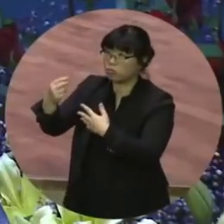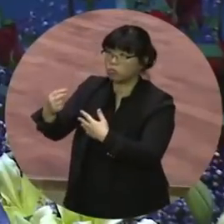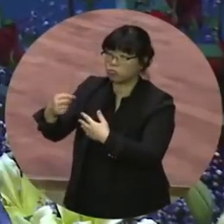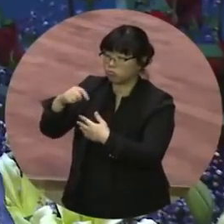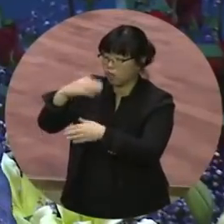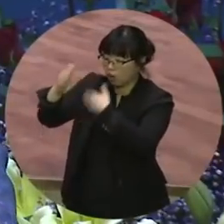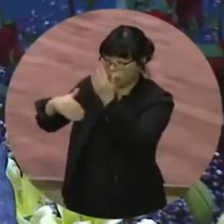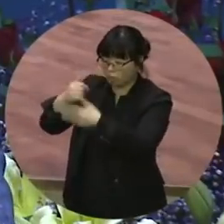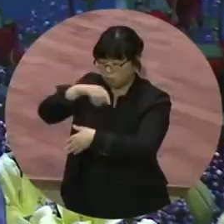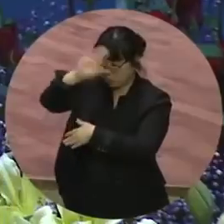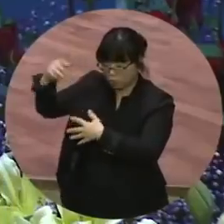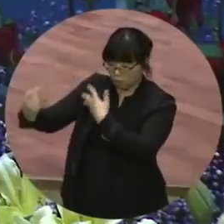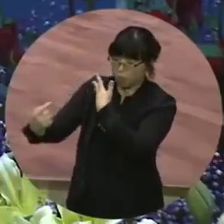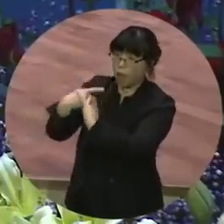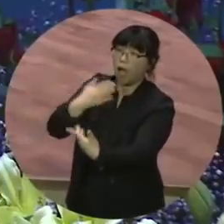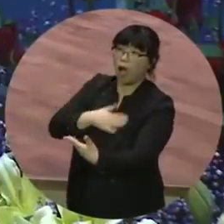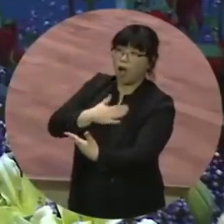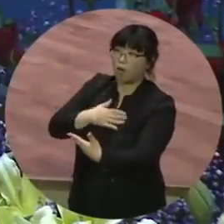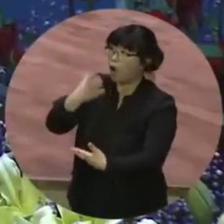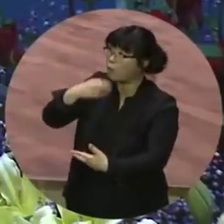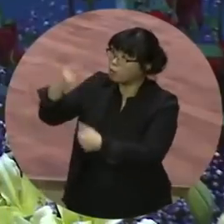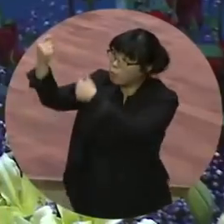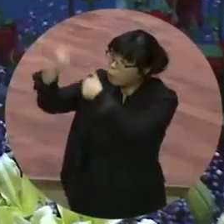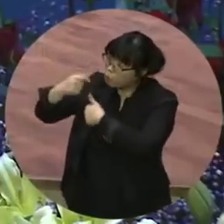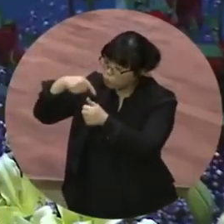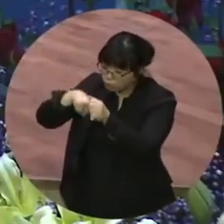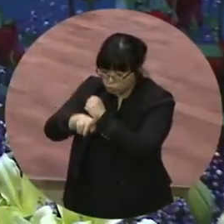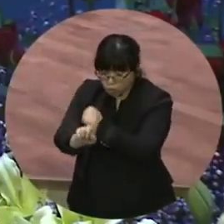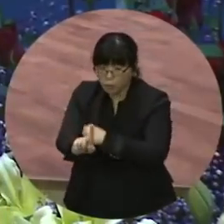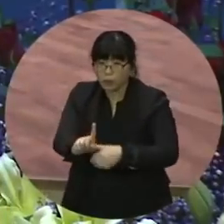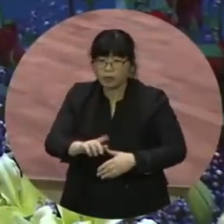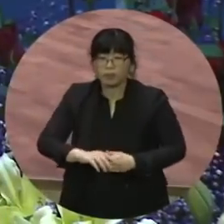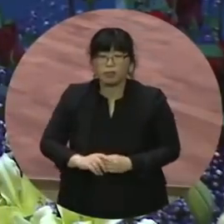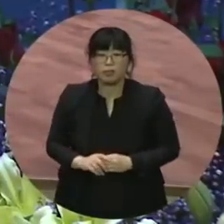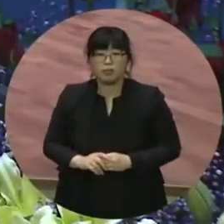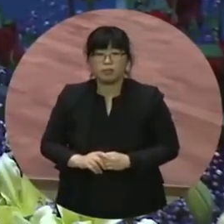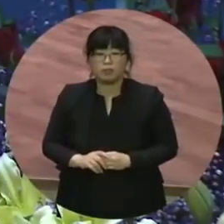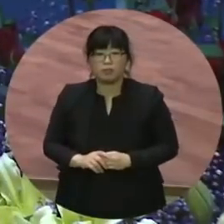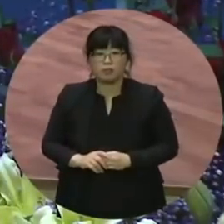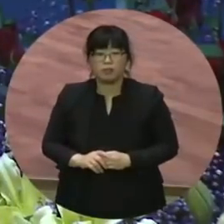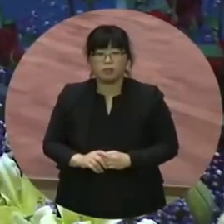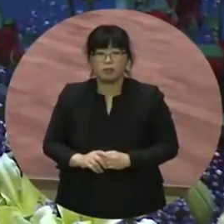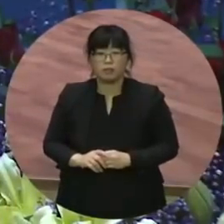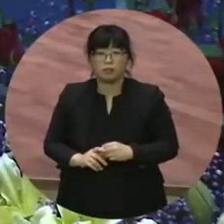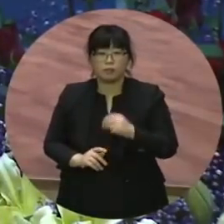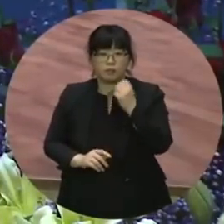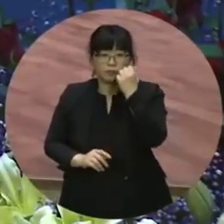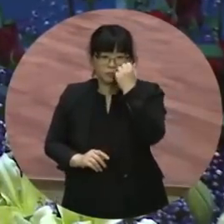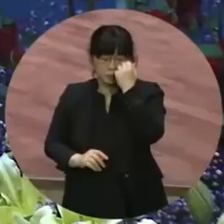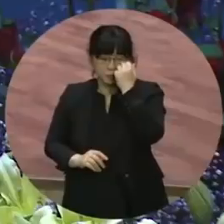아주 단순하게 답을 했습니다. 하나님이 실제로 시험하지 않았다고 하면